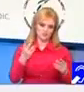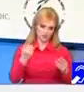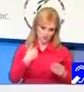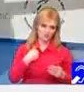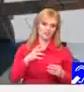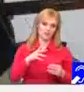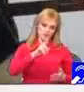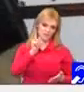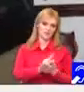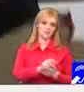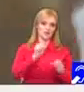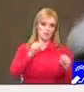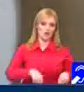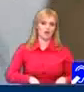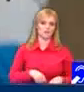sport.